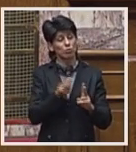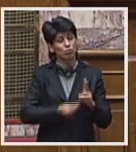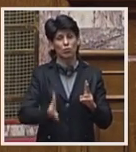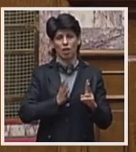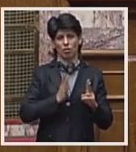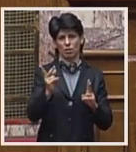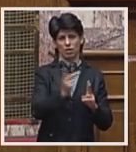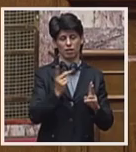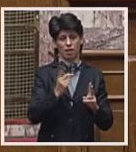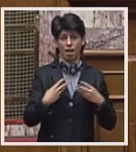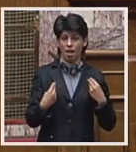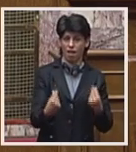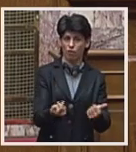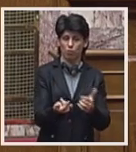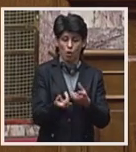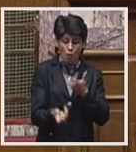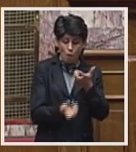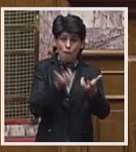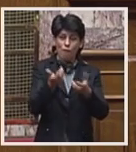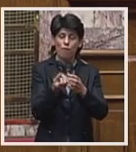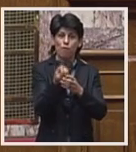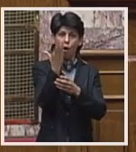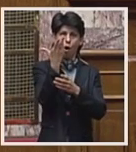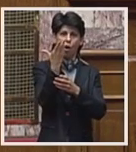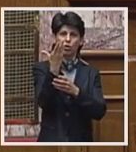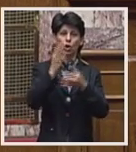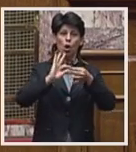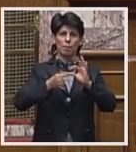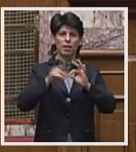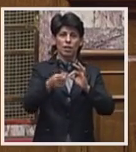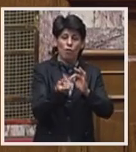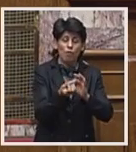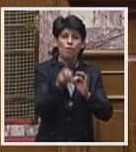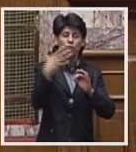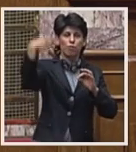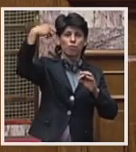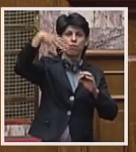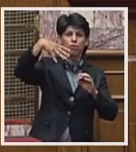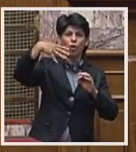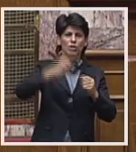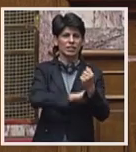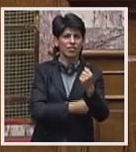η φλόγα του Ολυμπισμού να είναι φλόγα δύναμης, ελπίδας και αισιοδοξίας,